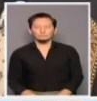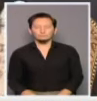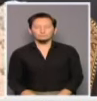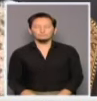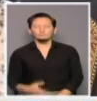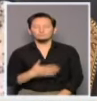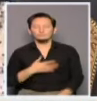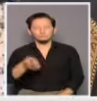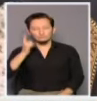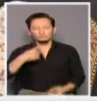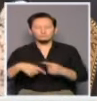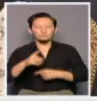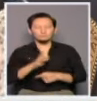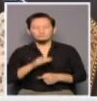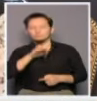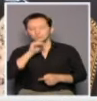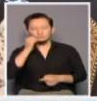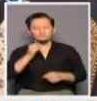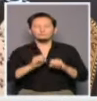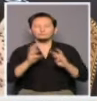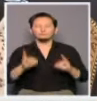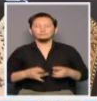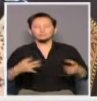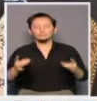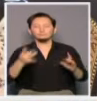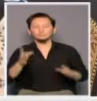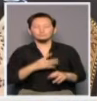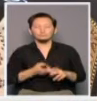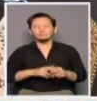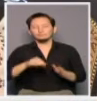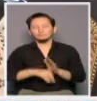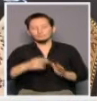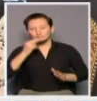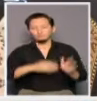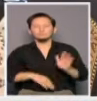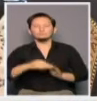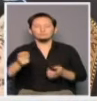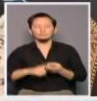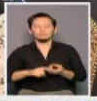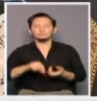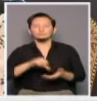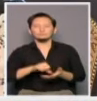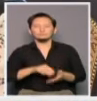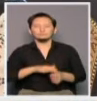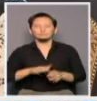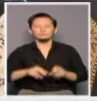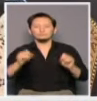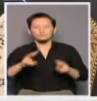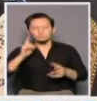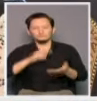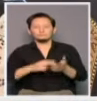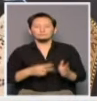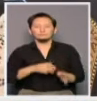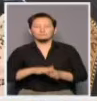Наши предки рассказывали нам про этот священный праздник. Это хороший праздник. В детстве мы его всегда отмечали. Желаю мира и